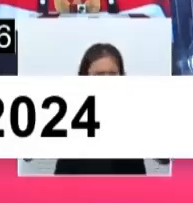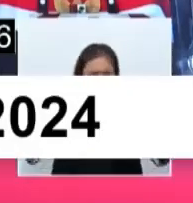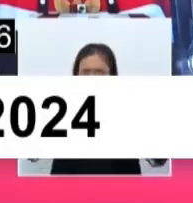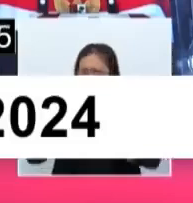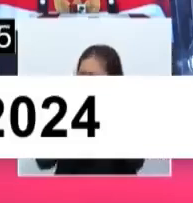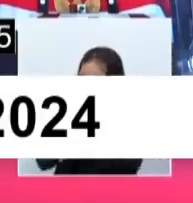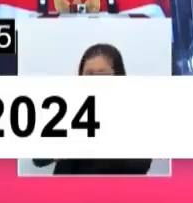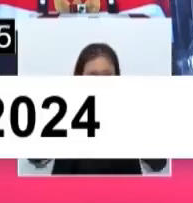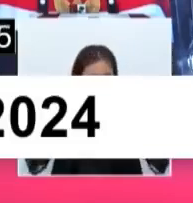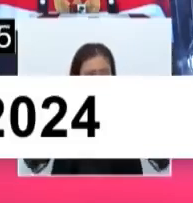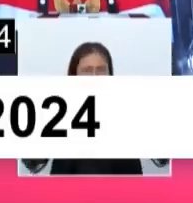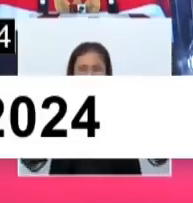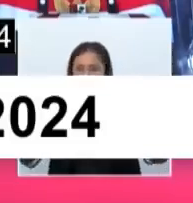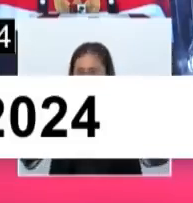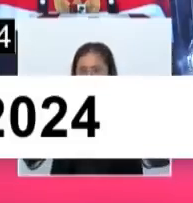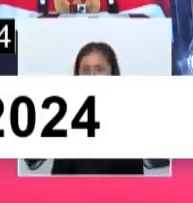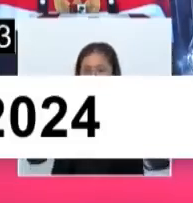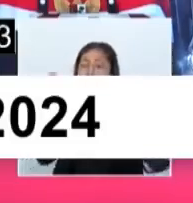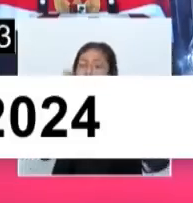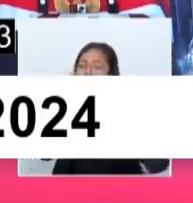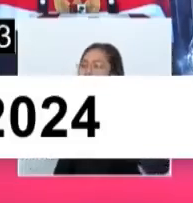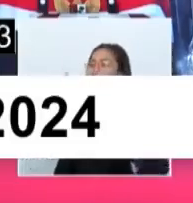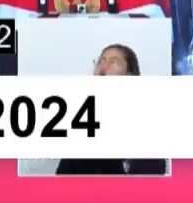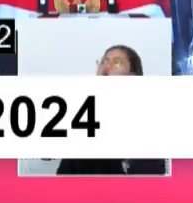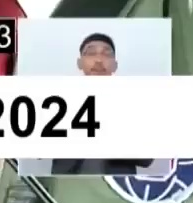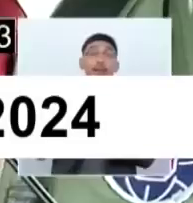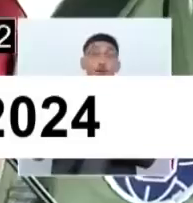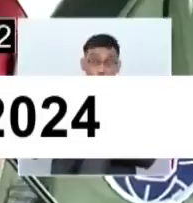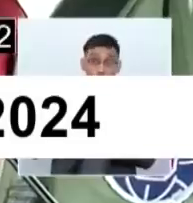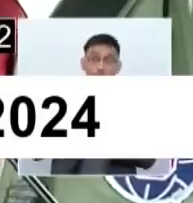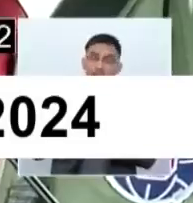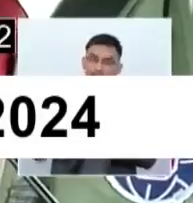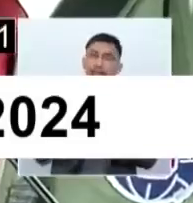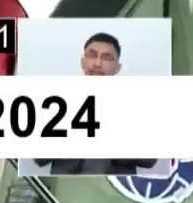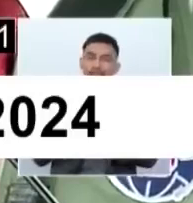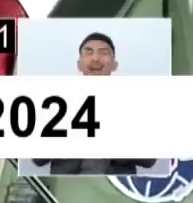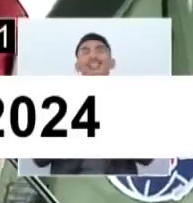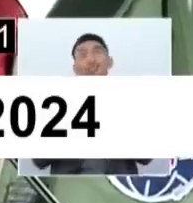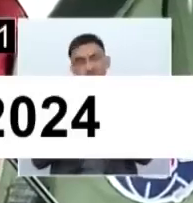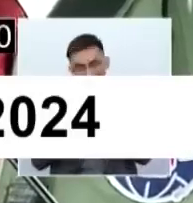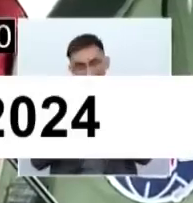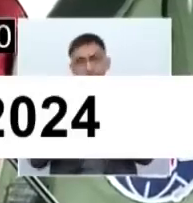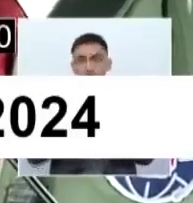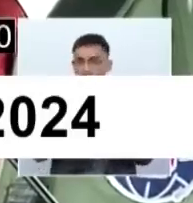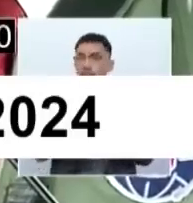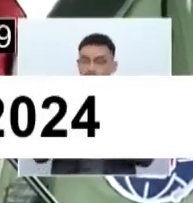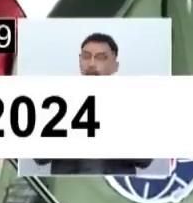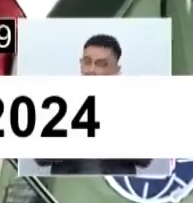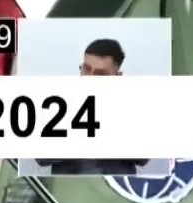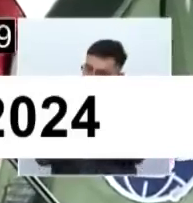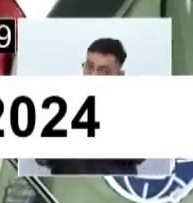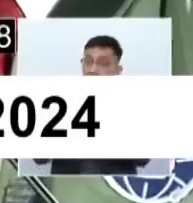Ini mohon nanti ada kesempatannya baik. Mohon tenang. Harap tenang. Saya akan bawa data yang sebenar-benarnya,